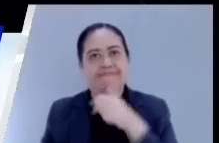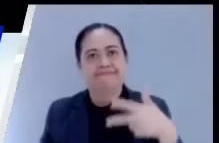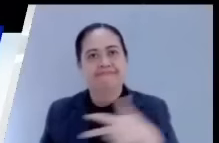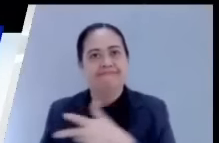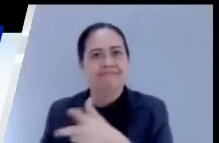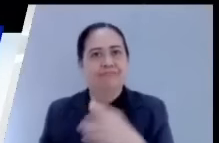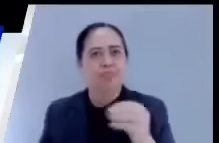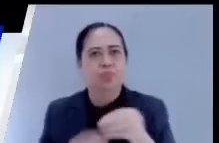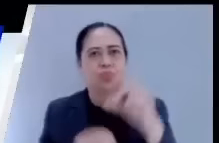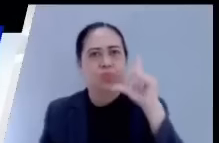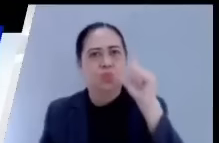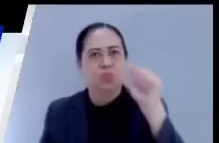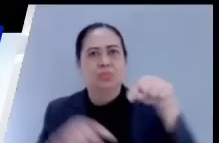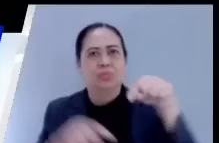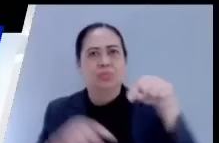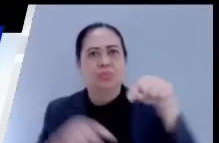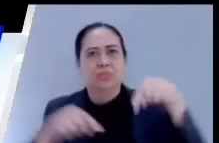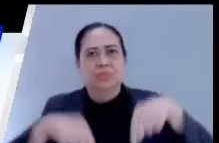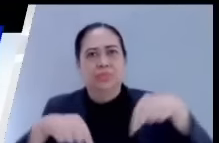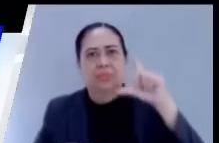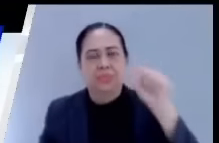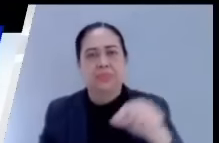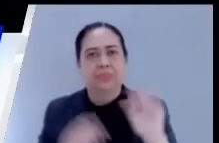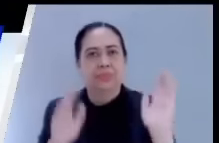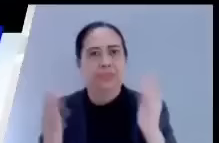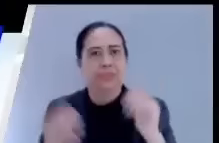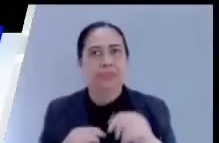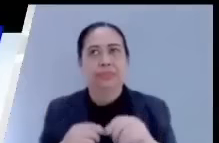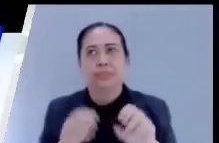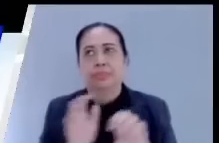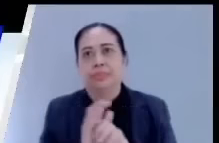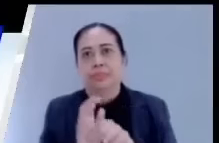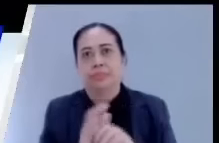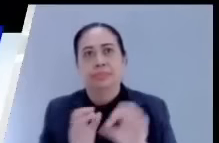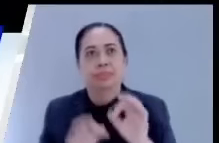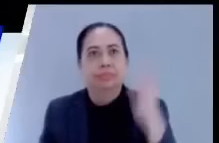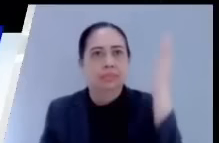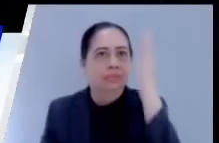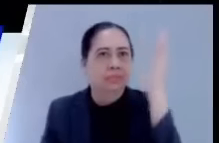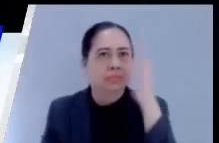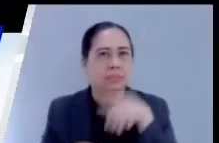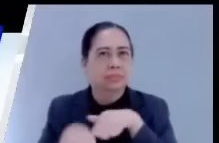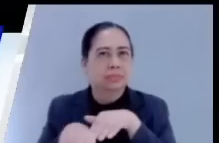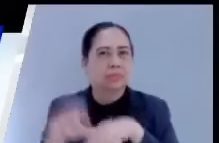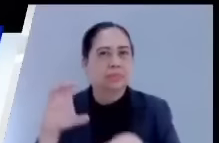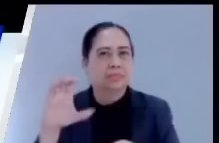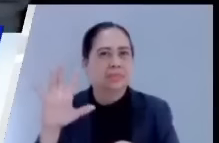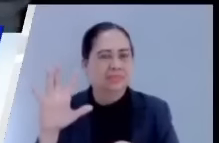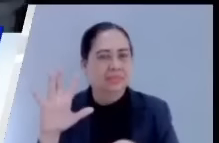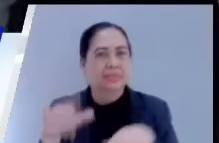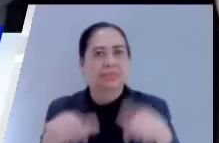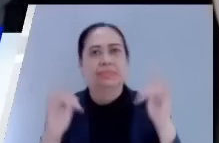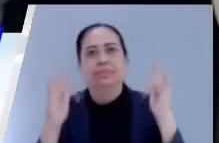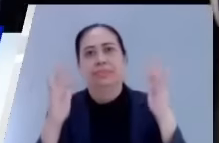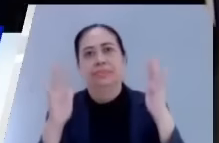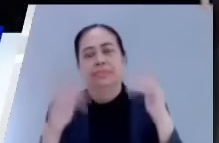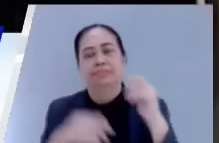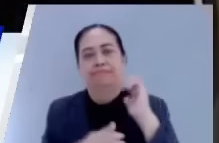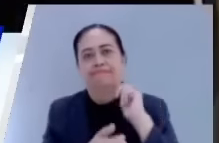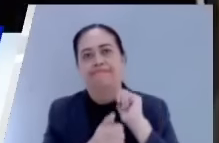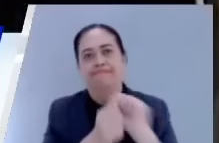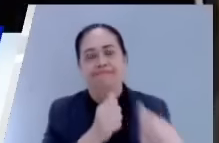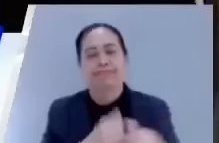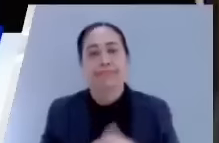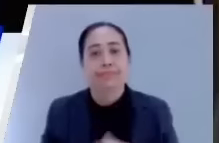daan na dito eh. Kumpara dito, lalo nang kung tanghali, traffic ang C5. Dito ang madaling daan. Papasok naman sa